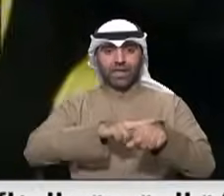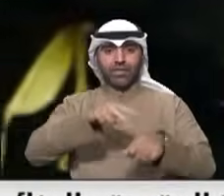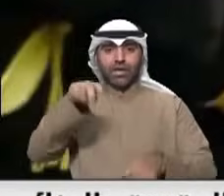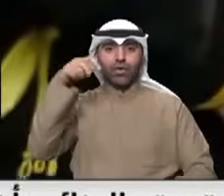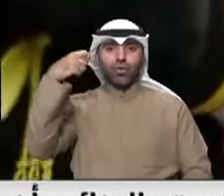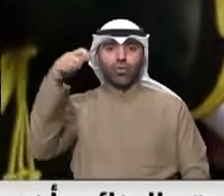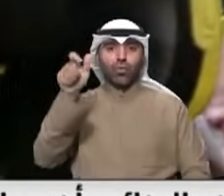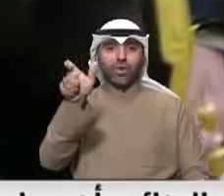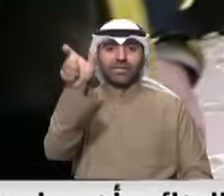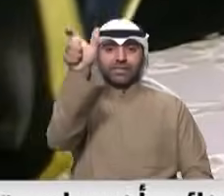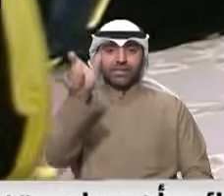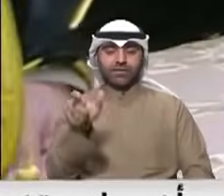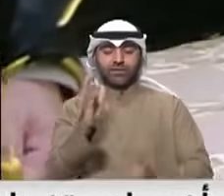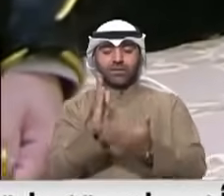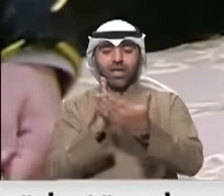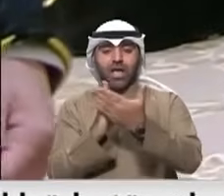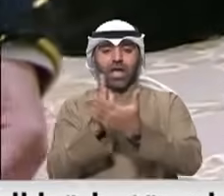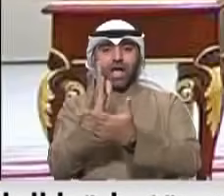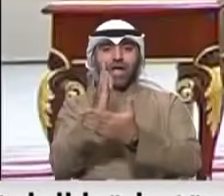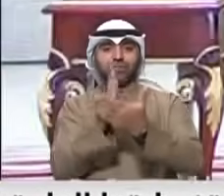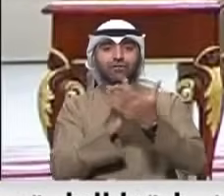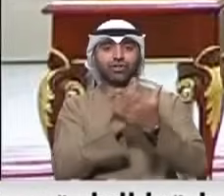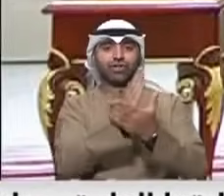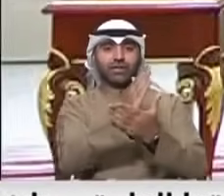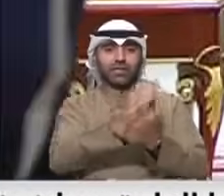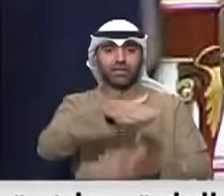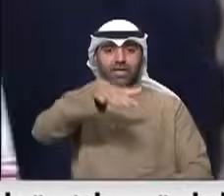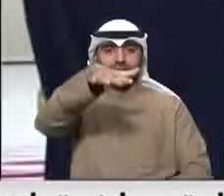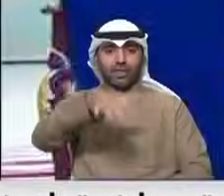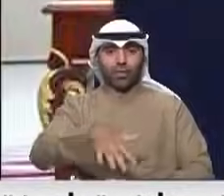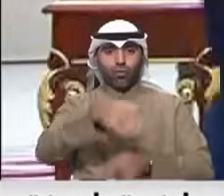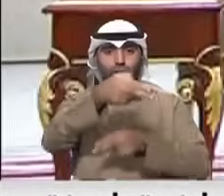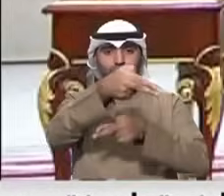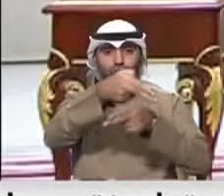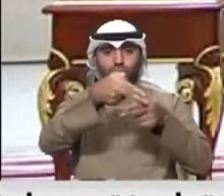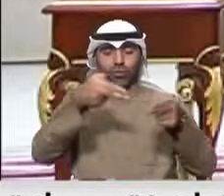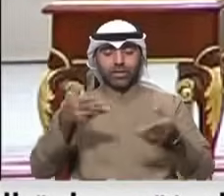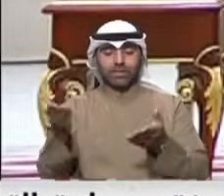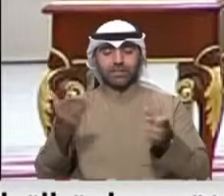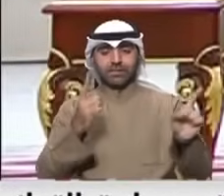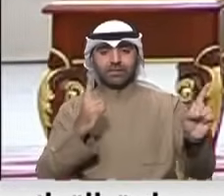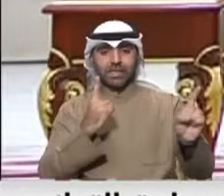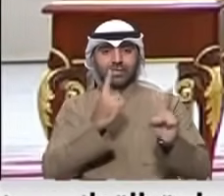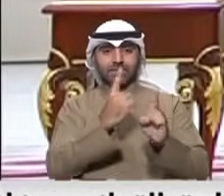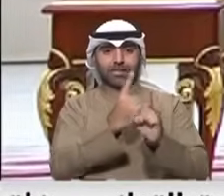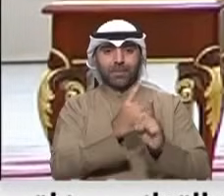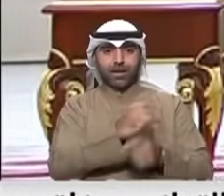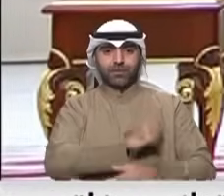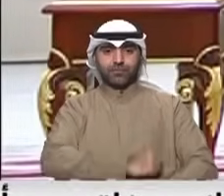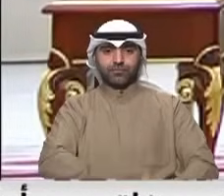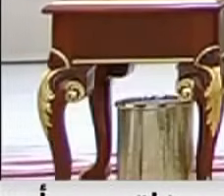ويرافق فخامتها وزيره الدوله في الخارجيه الاثيوبيه برتكان ايان